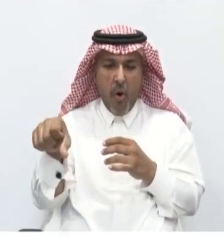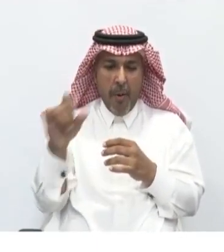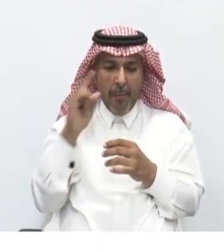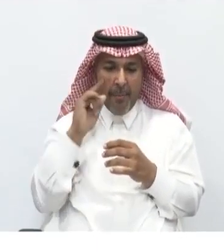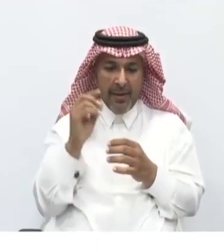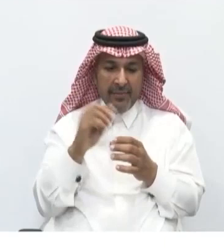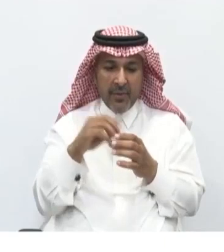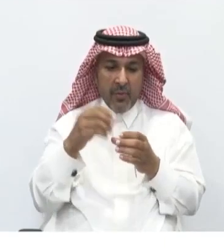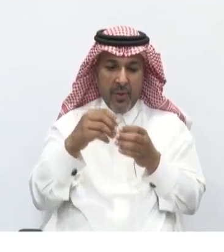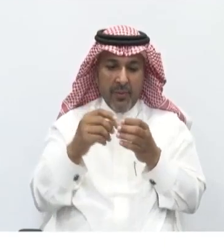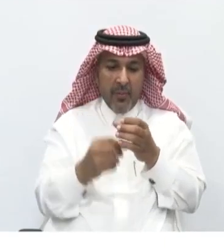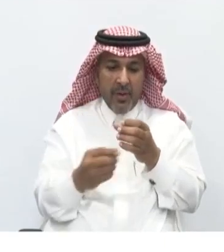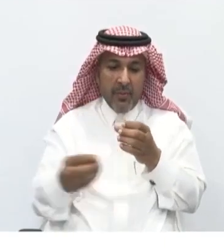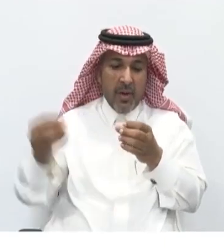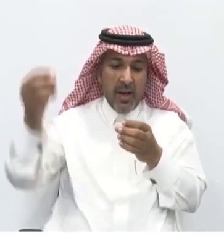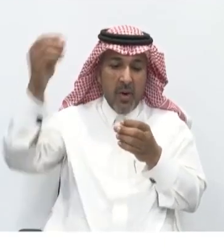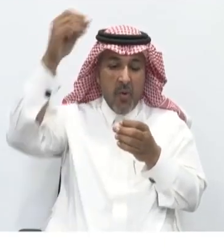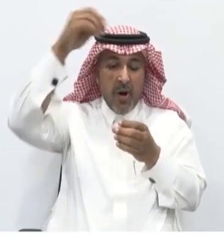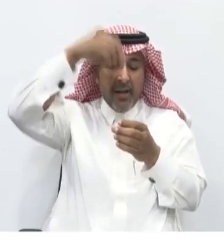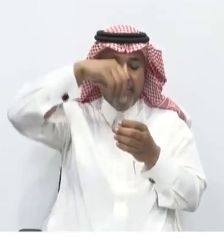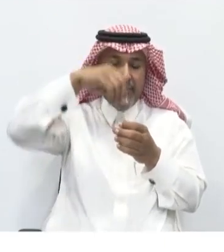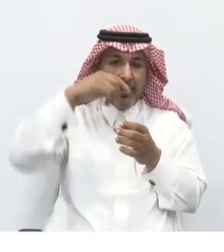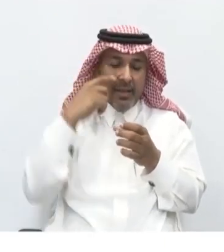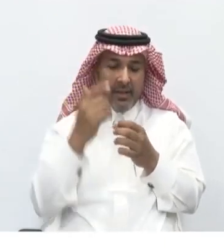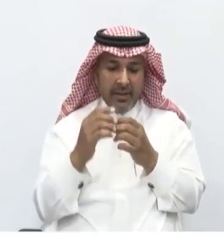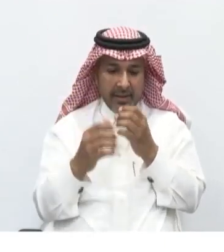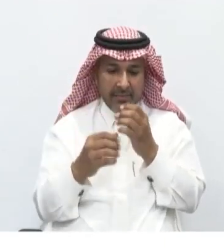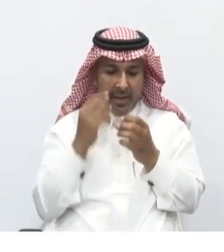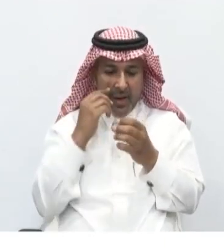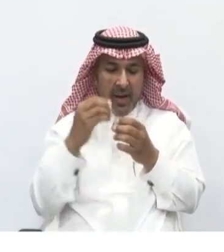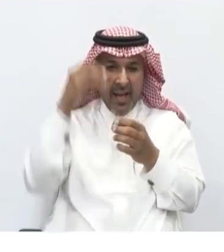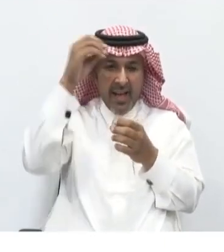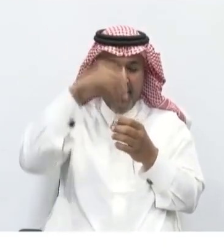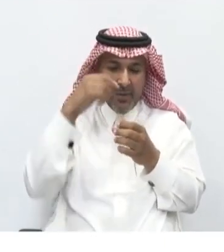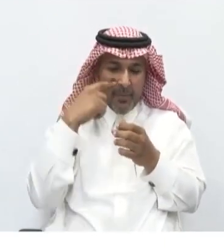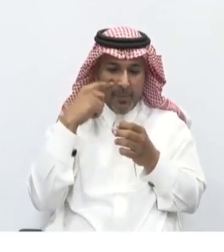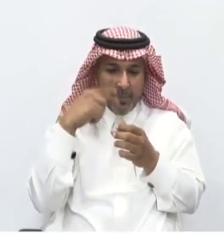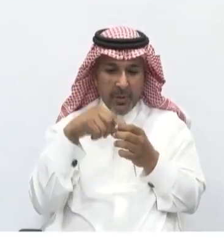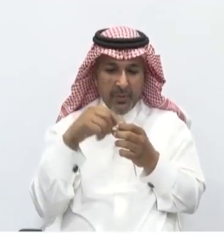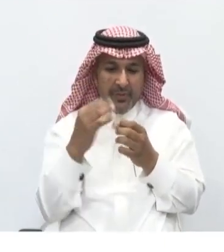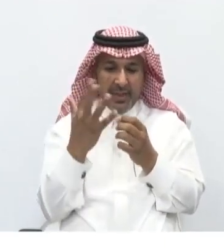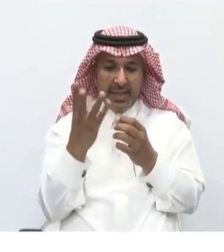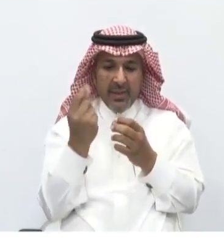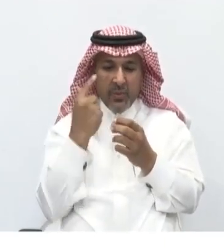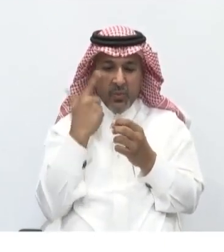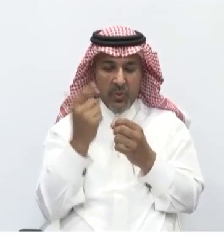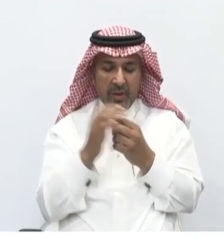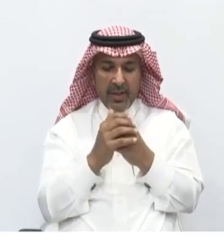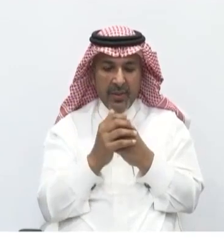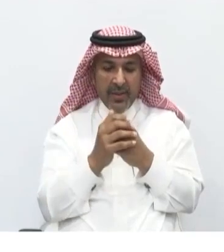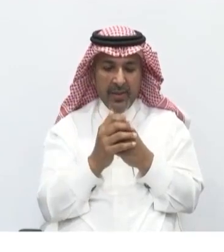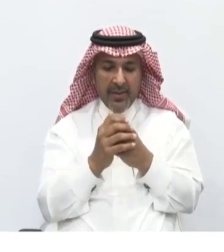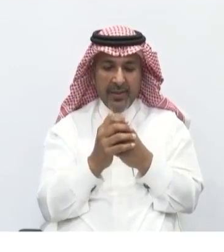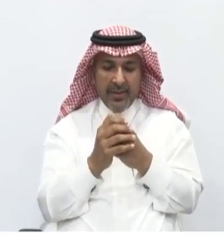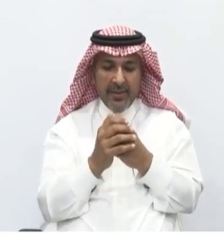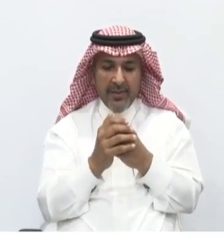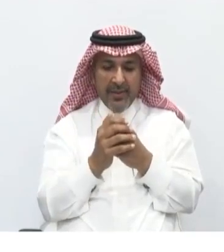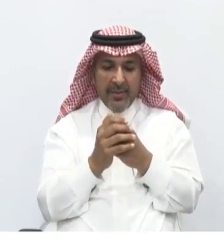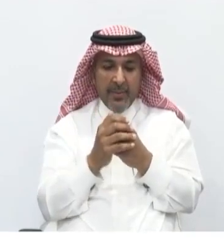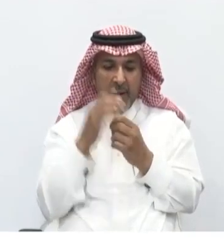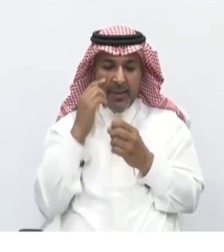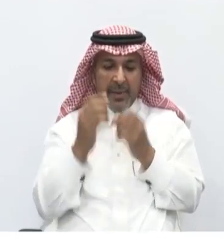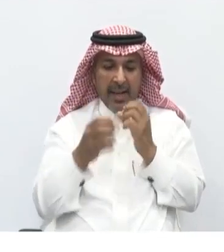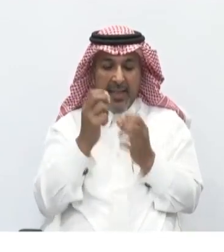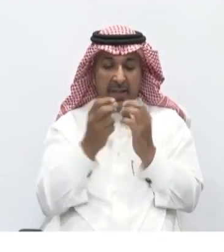لاحظ معي هذا هو الكالسيوم يقع في المجموعه الثانيه للدوره الرابعه لاحظ ماذا تم في التفاعل